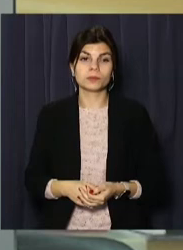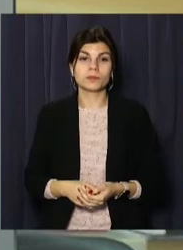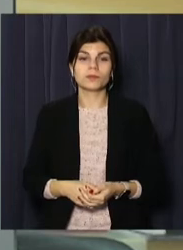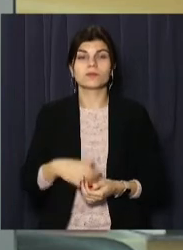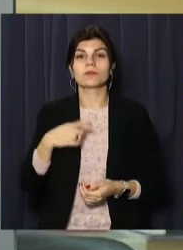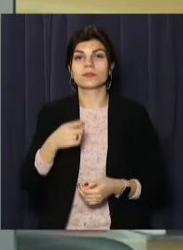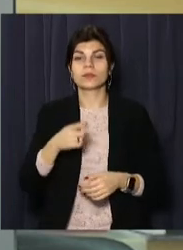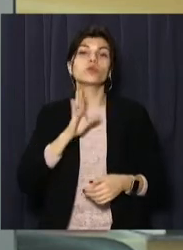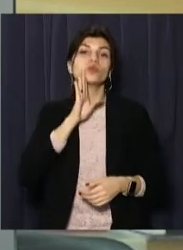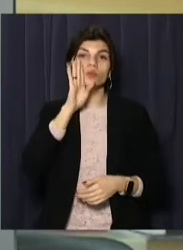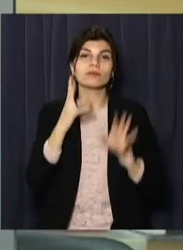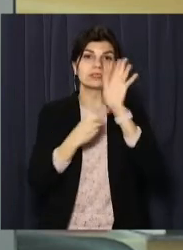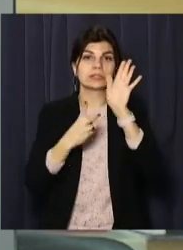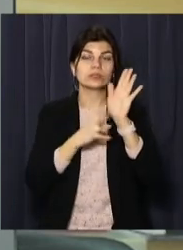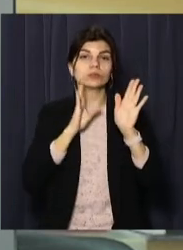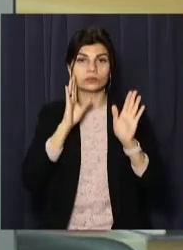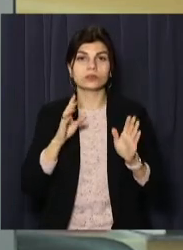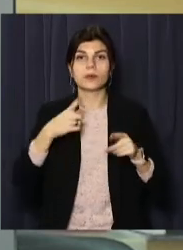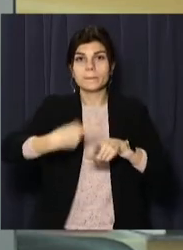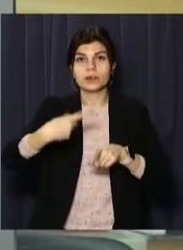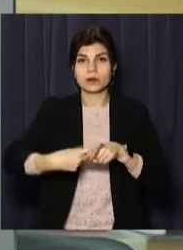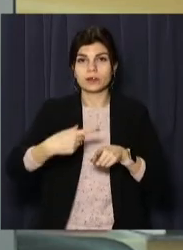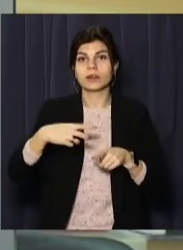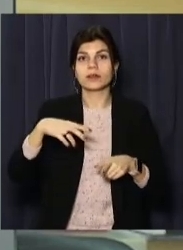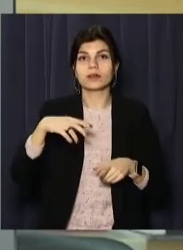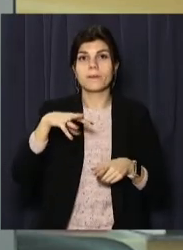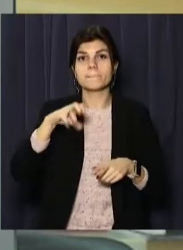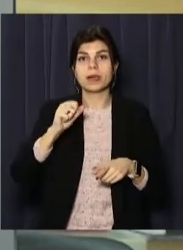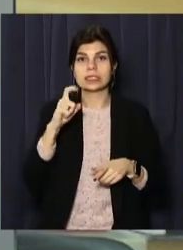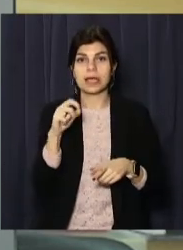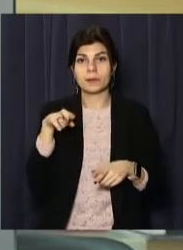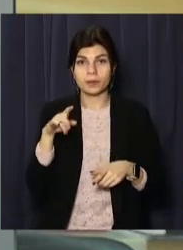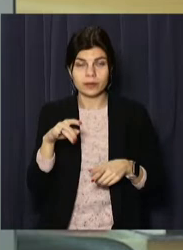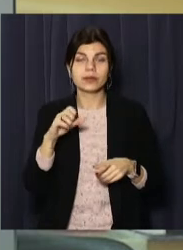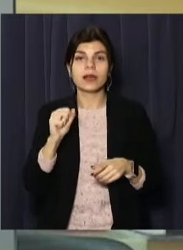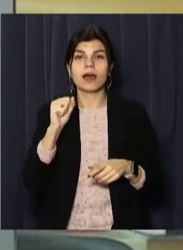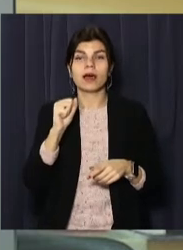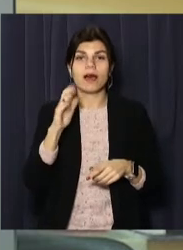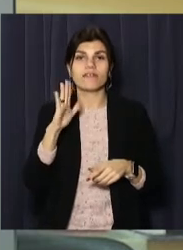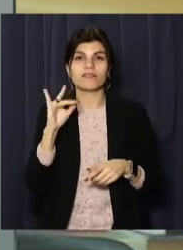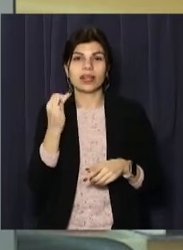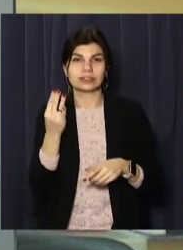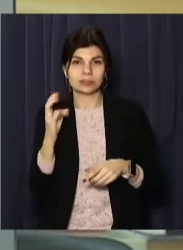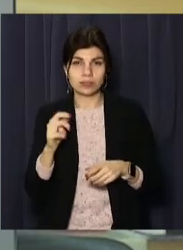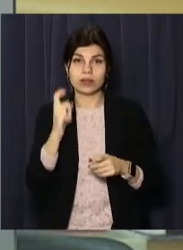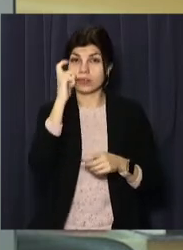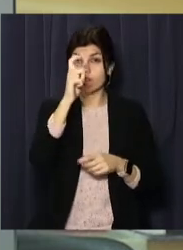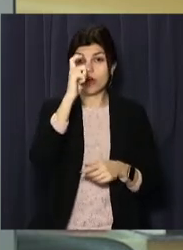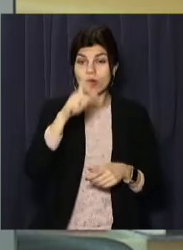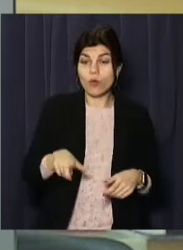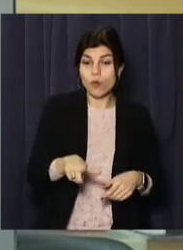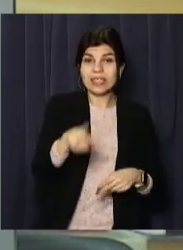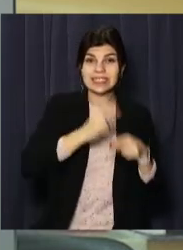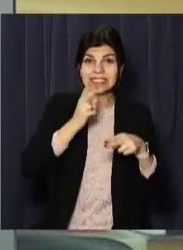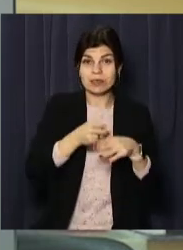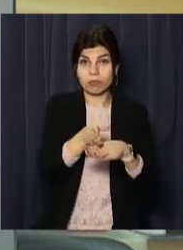Зійшов з рейок вранці о 7 у Дніпрі на перехресті проспекту Івана Мазепи та вулиці Авіаційній, з'їхав з колії трамвай, а